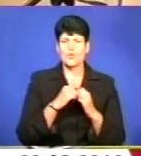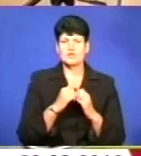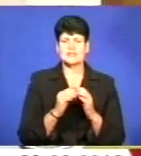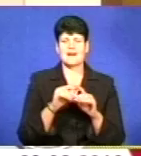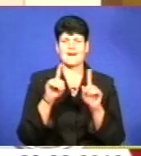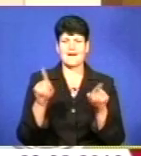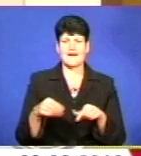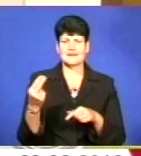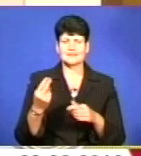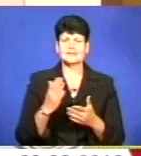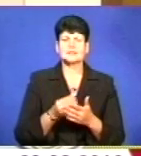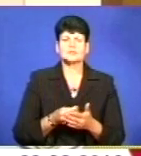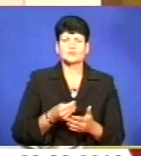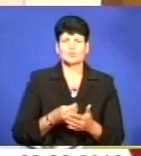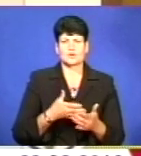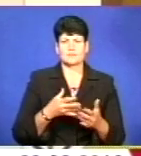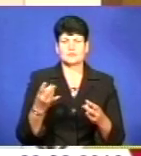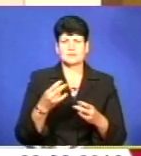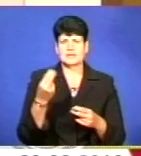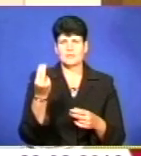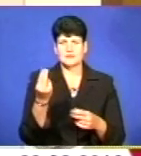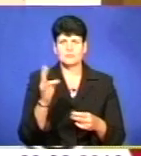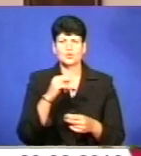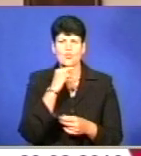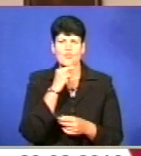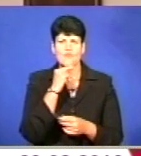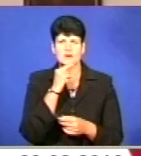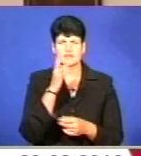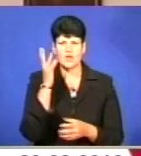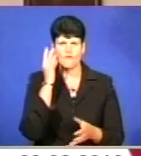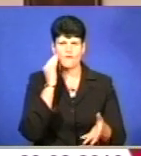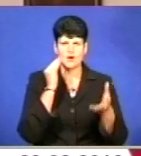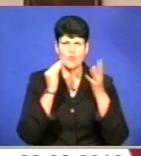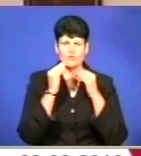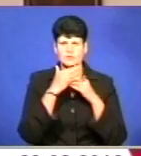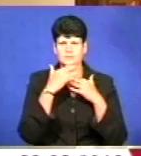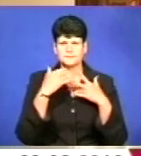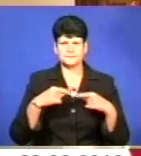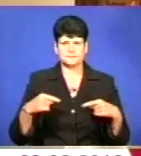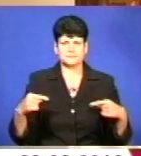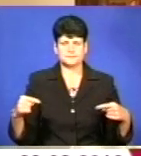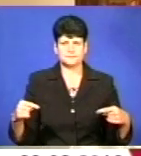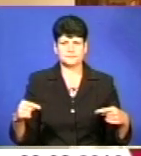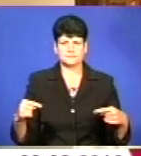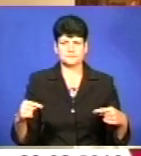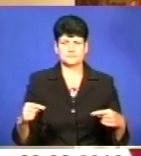дорога. Бо щоб її написати, треба бути дуже уважним і враховувати чимало деталей. Навіть